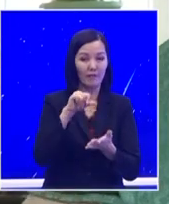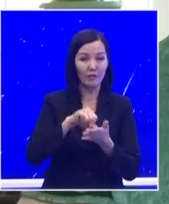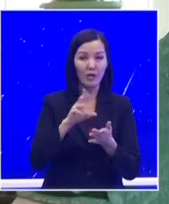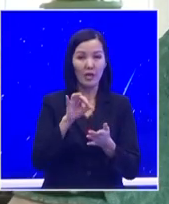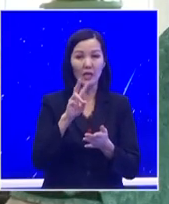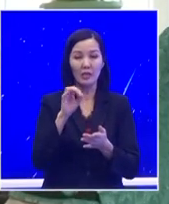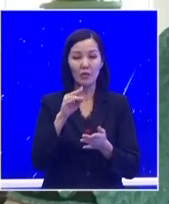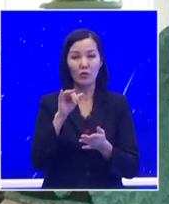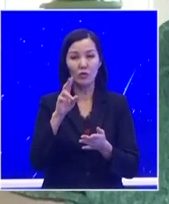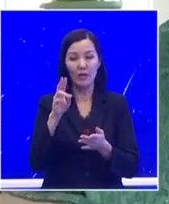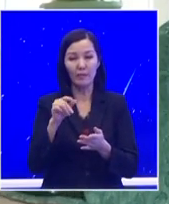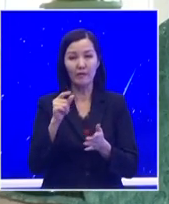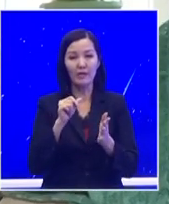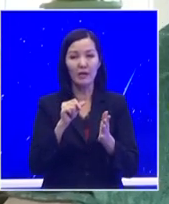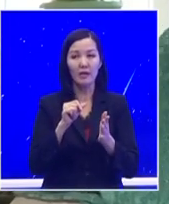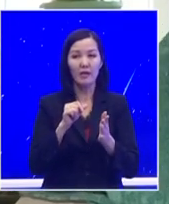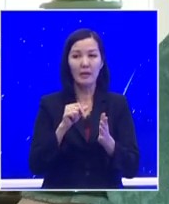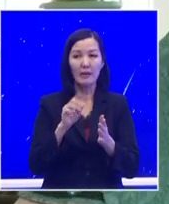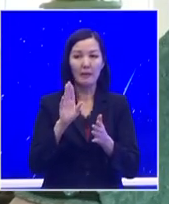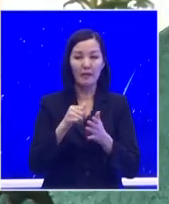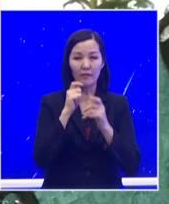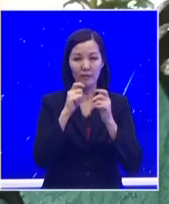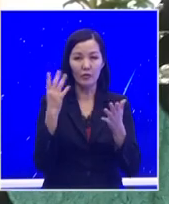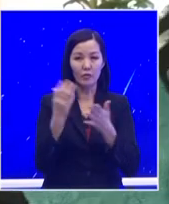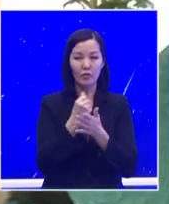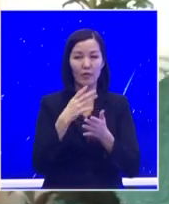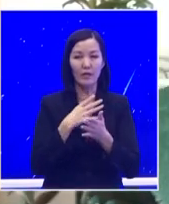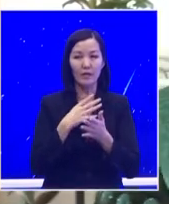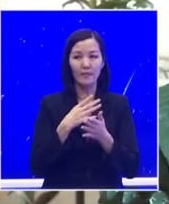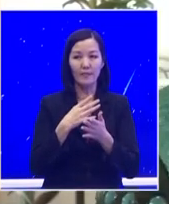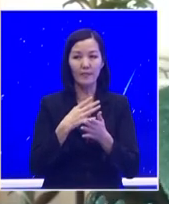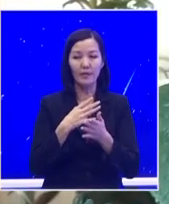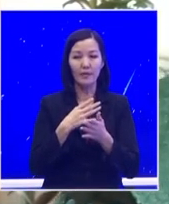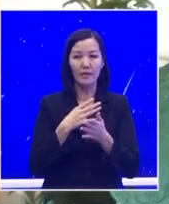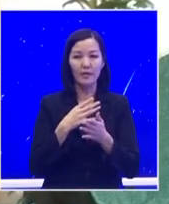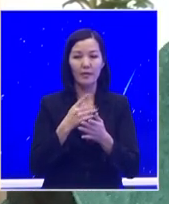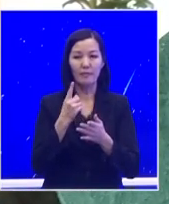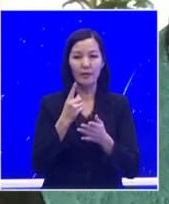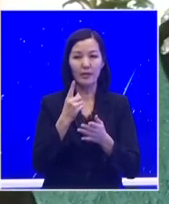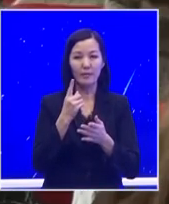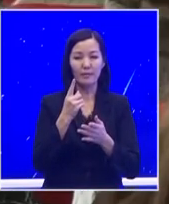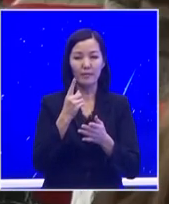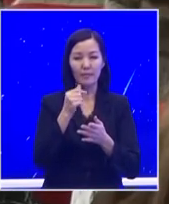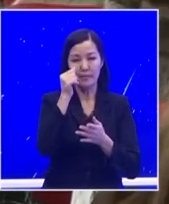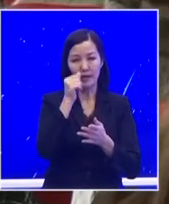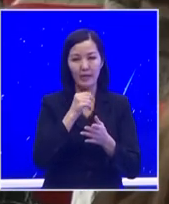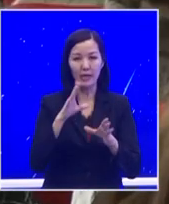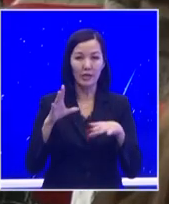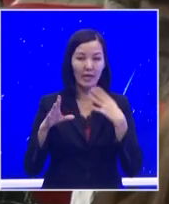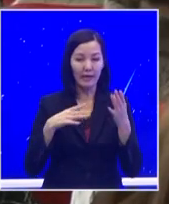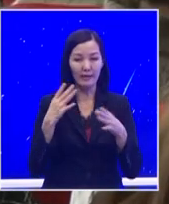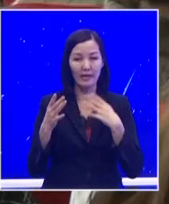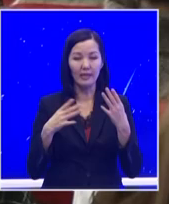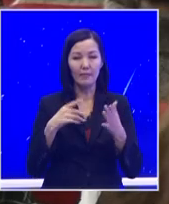Есенқұл Жақыпбековтің айтысы болды. Ол жерден бас жүлдені алдым. Мен бұл айтысқа 1-1.5 айдай дайындалдым. Жыр